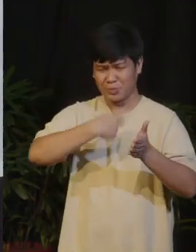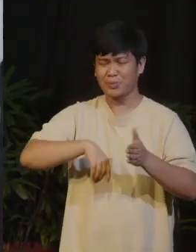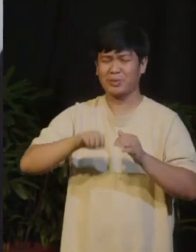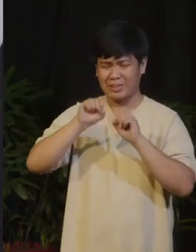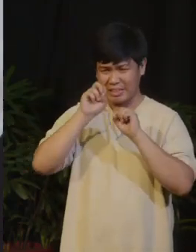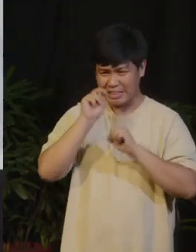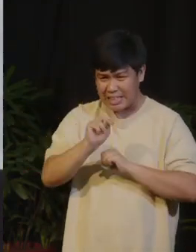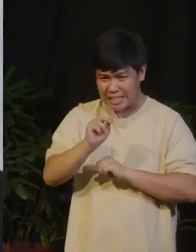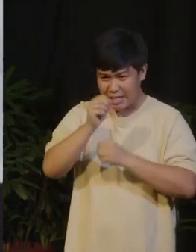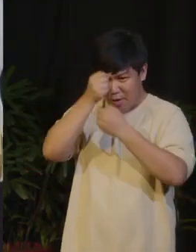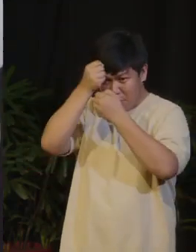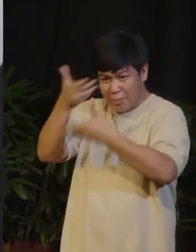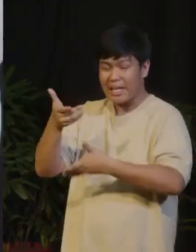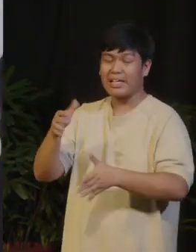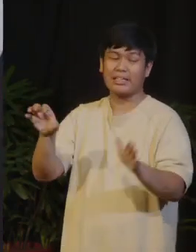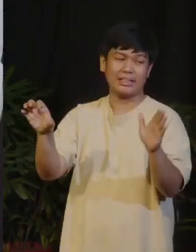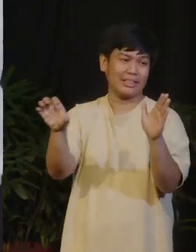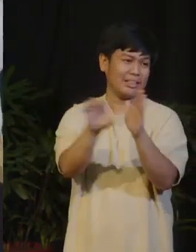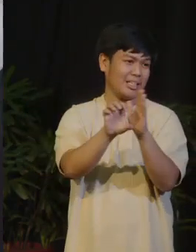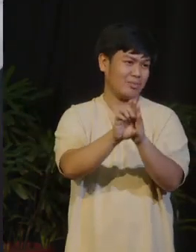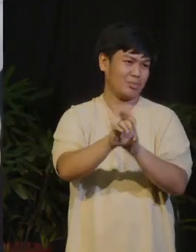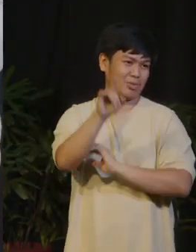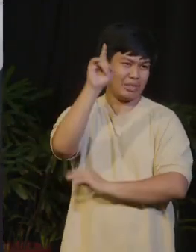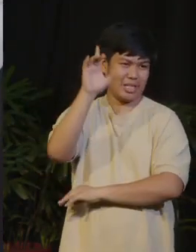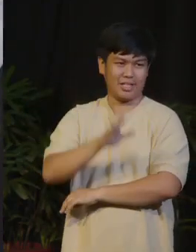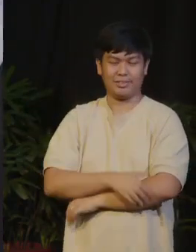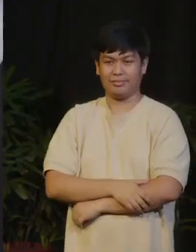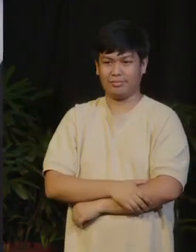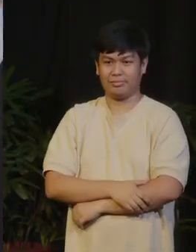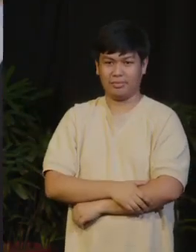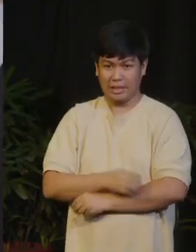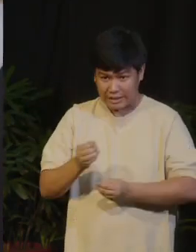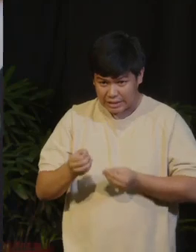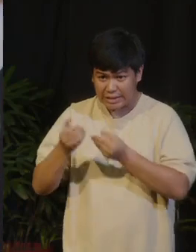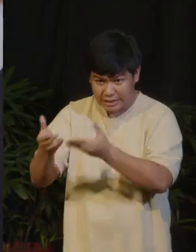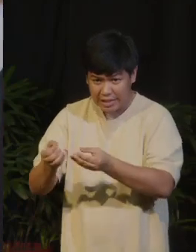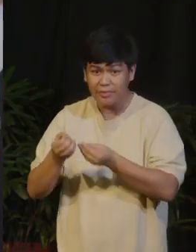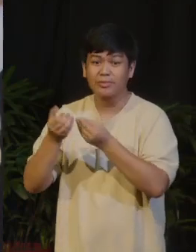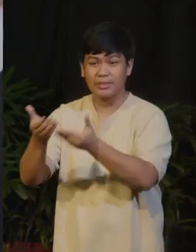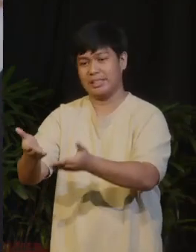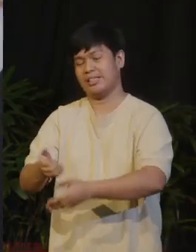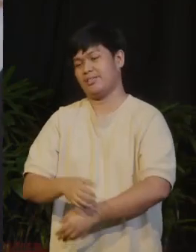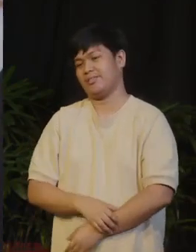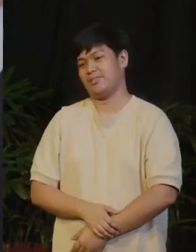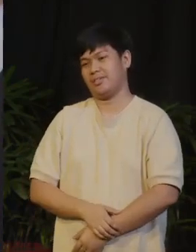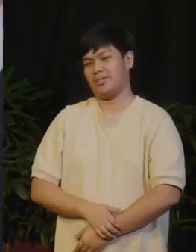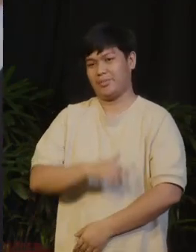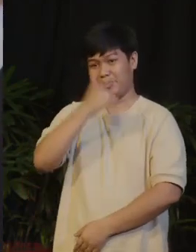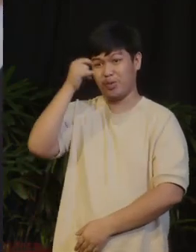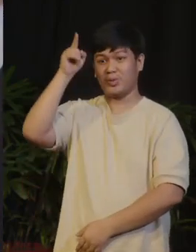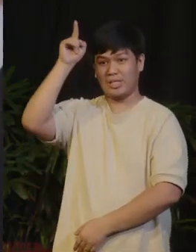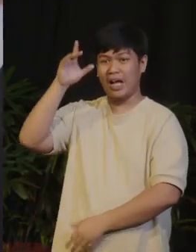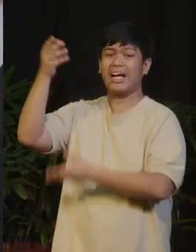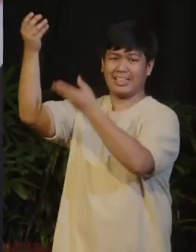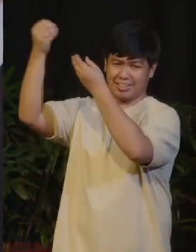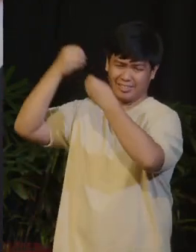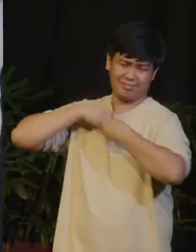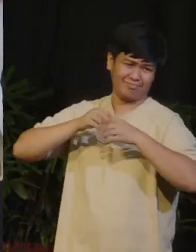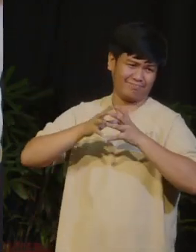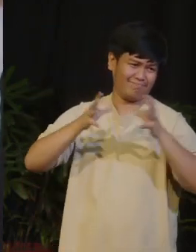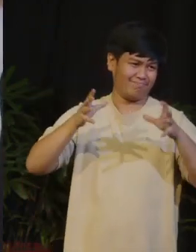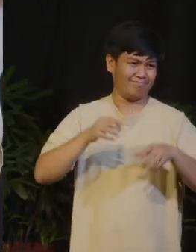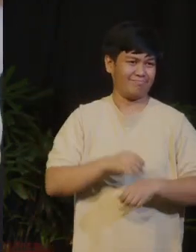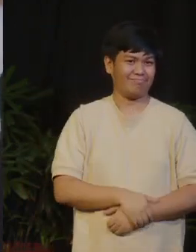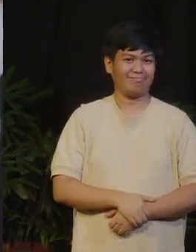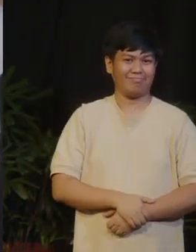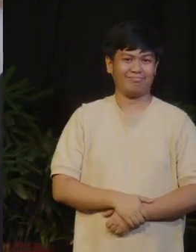niya. Forgive and give. Dahil ibabalik sa inyo ng Diyos. Tapos ang sabi